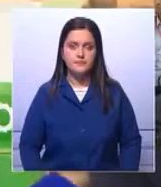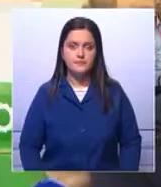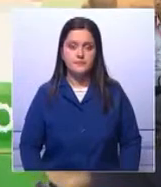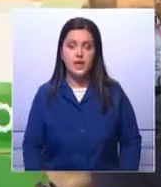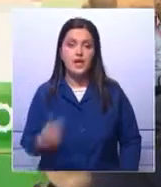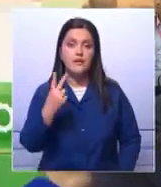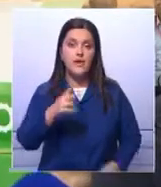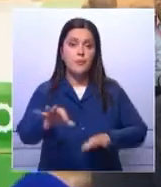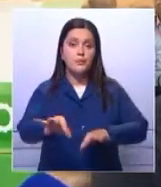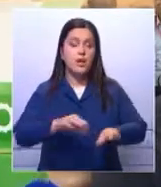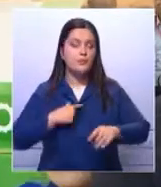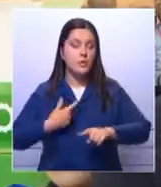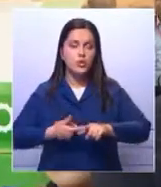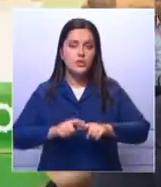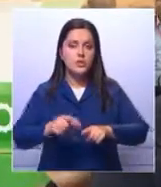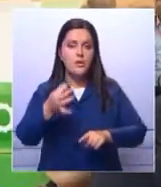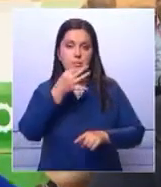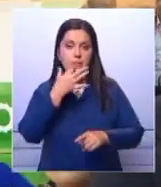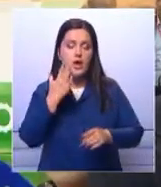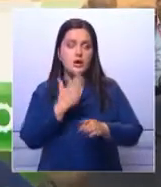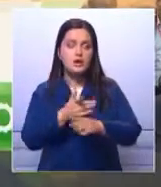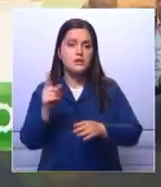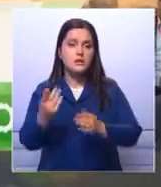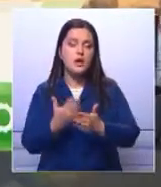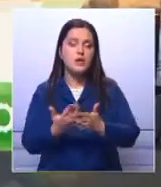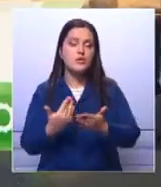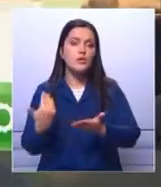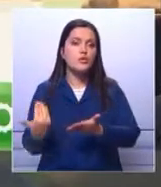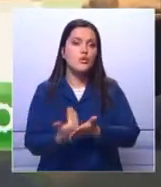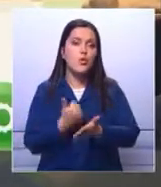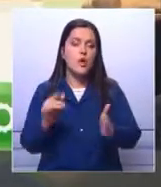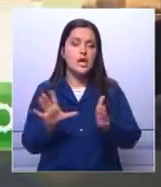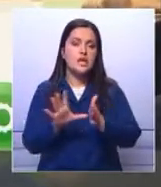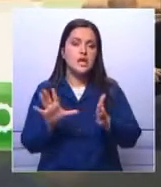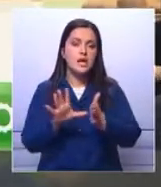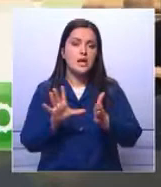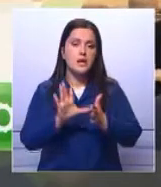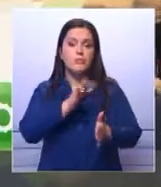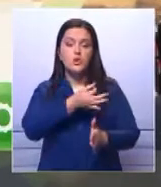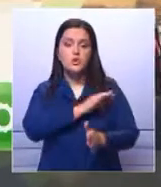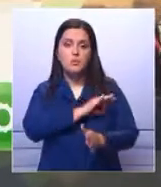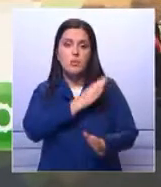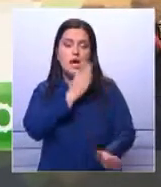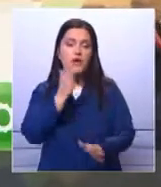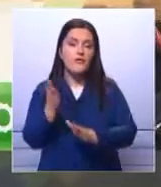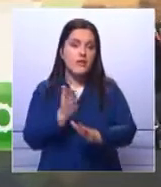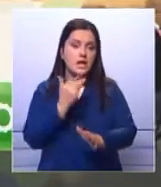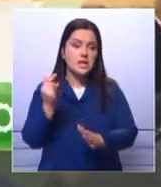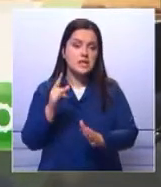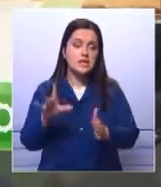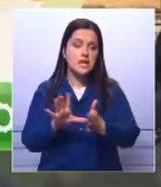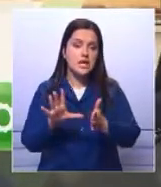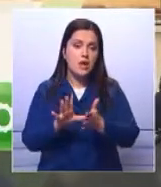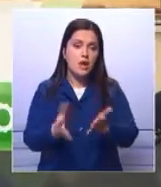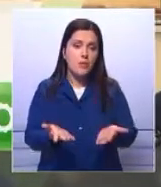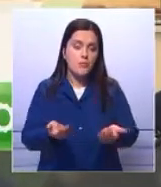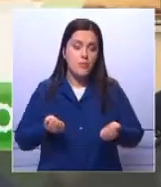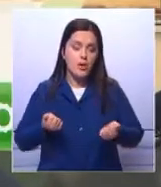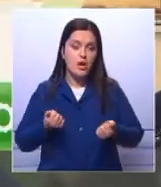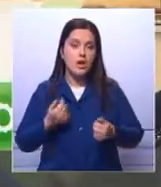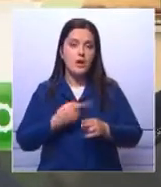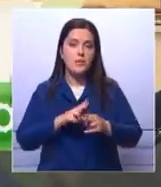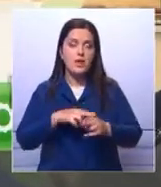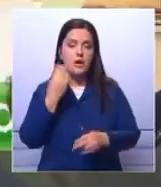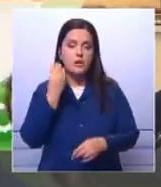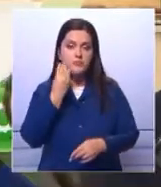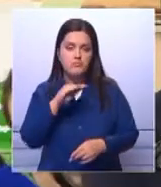Два проекта мне очень понравились возобновляемых источников энергии. Это использование энергии ветра, уникальные вообще разработки. Я